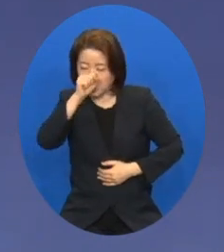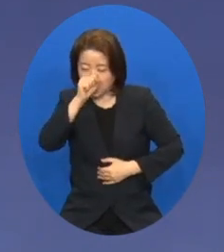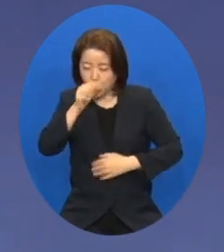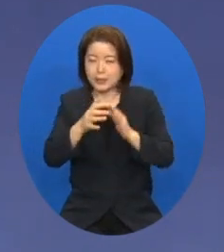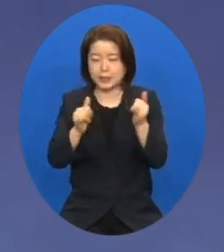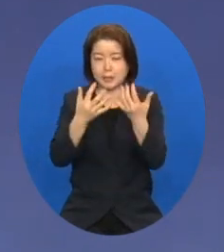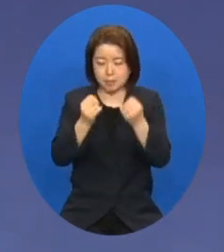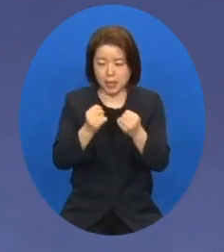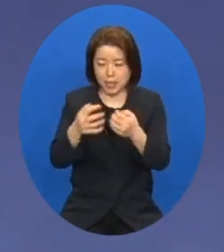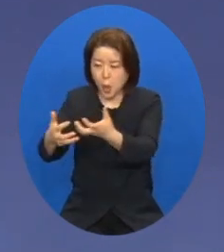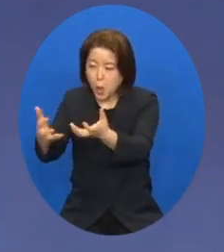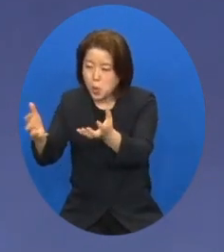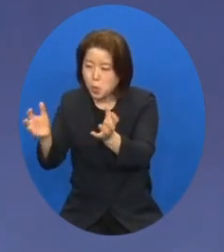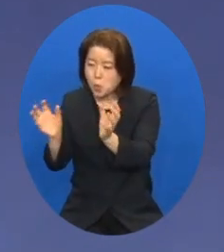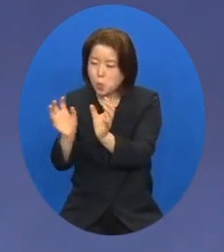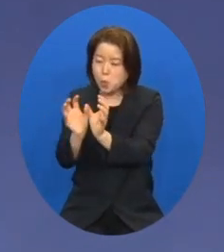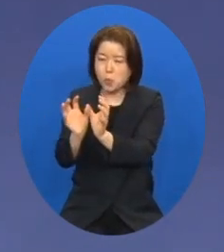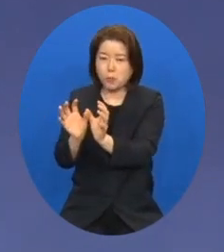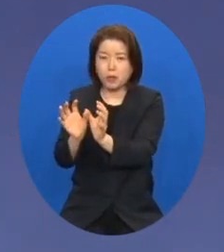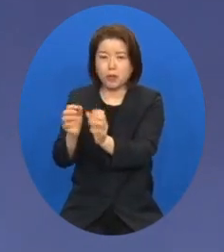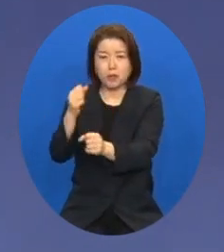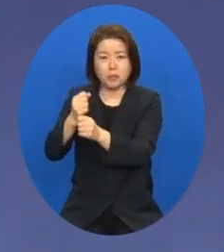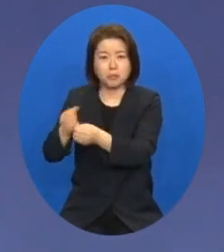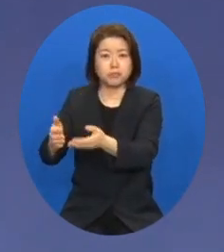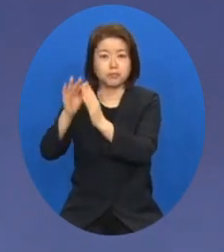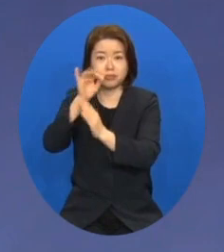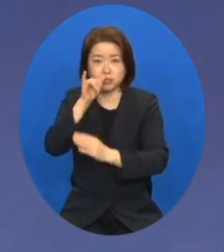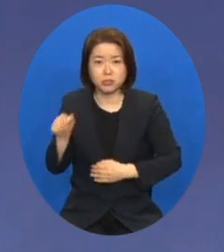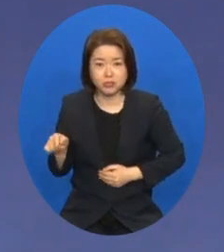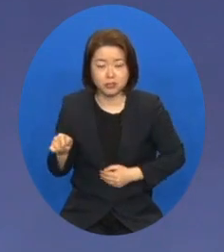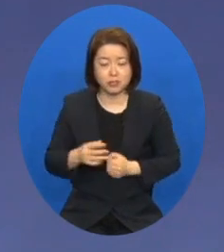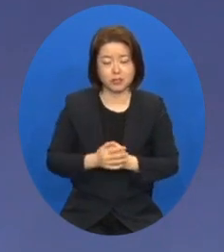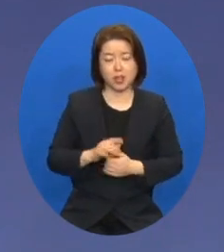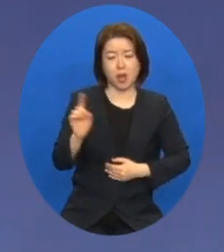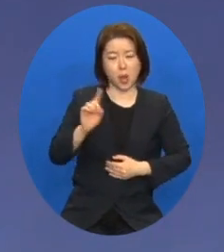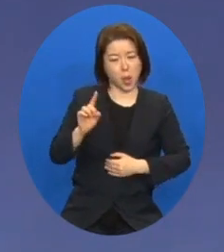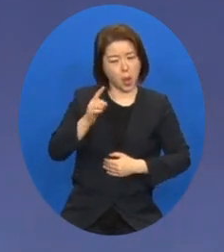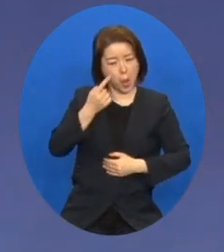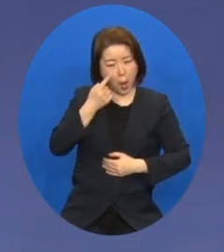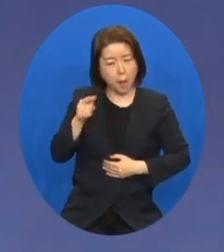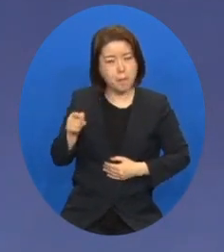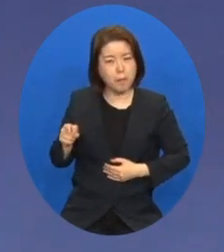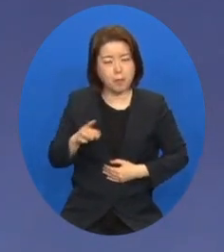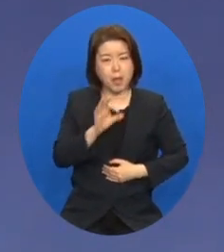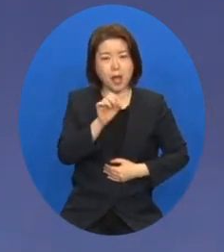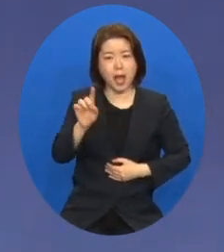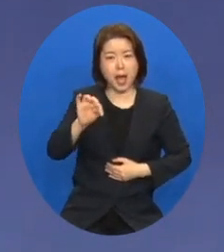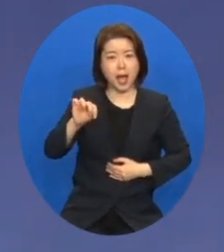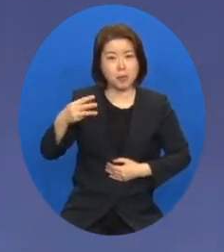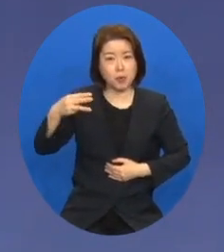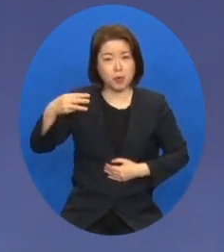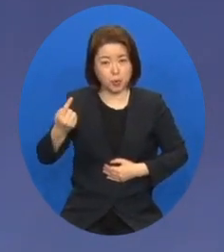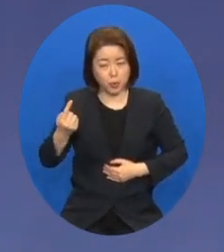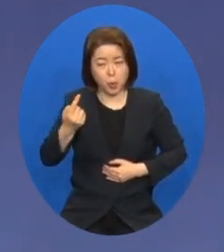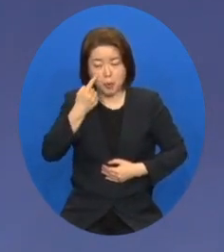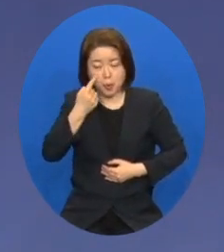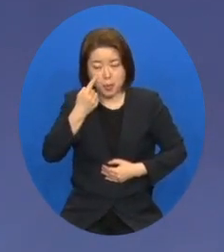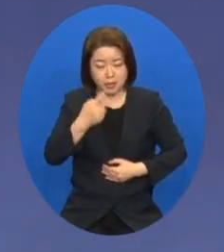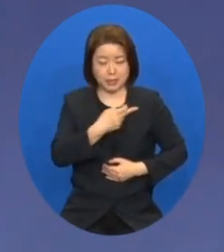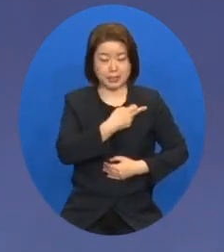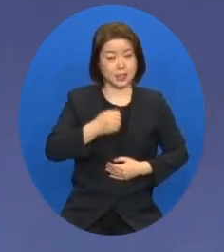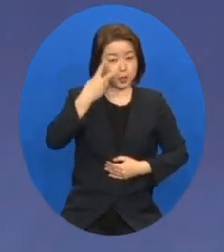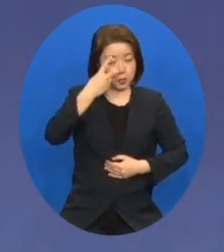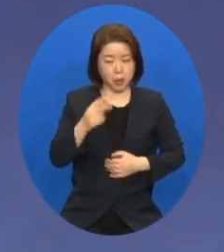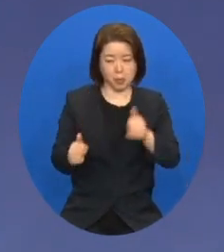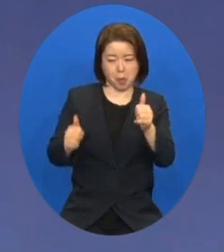형성 되어져 있었을 정도입니다 어떤 뜻에서 보면 아볼로는 사도 바울과 경쟁자